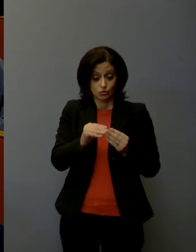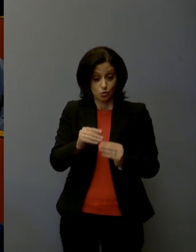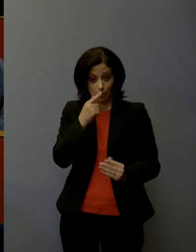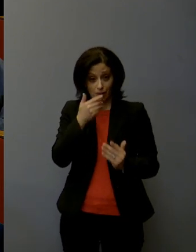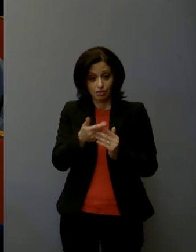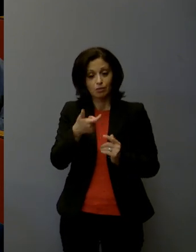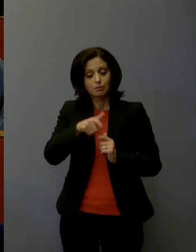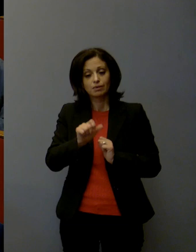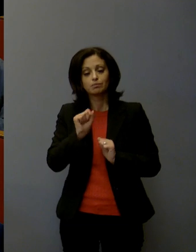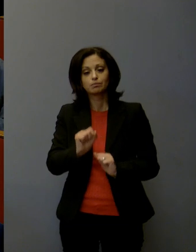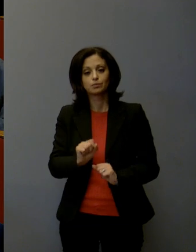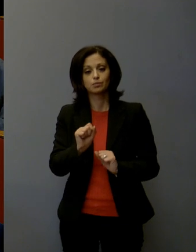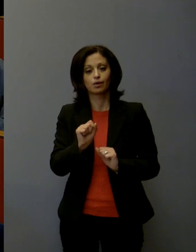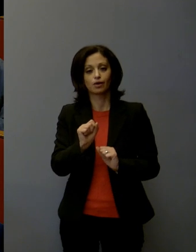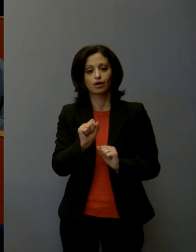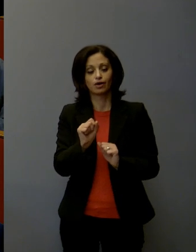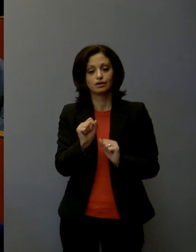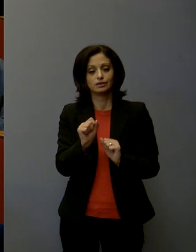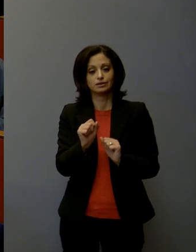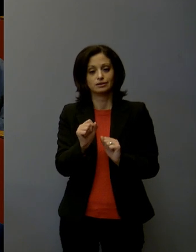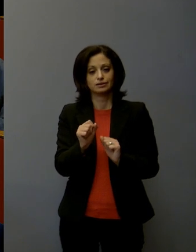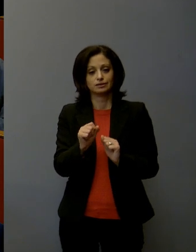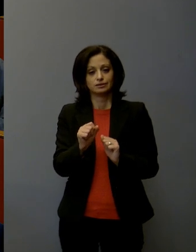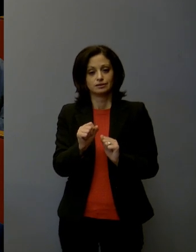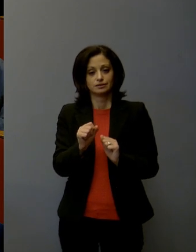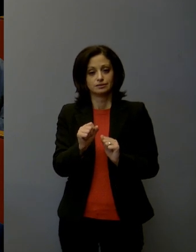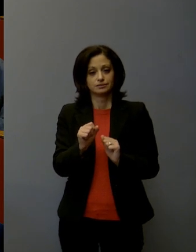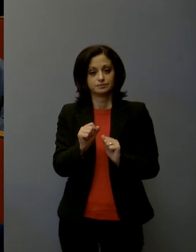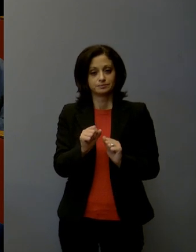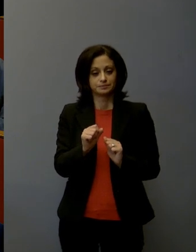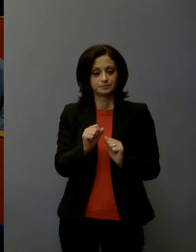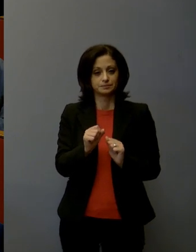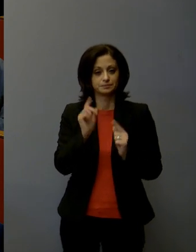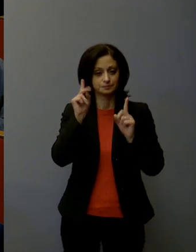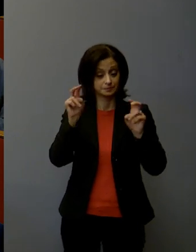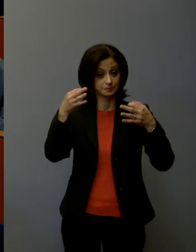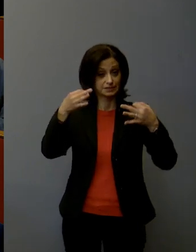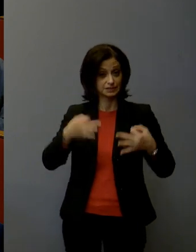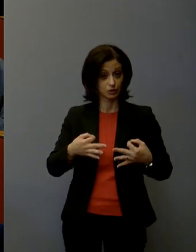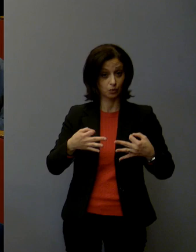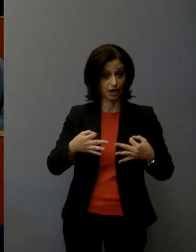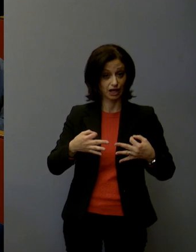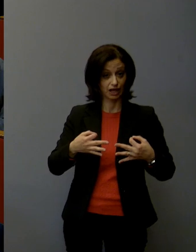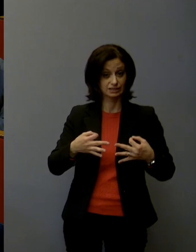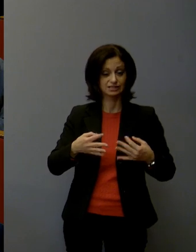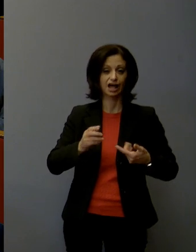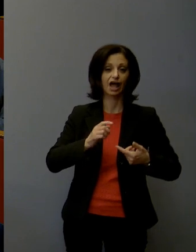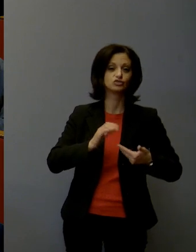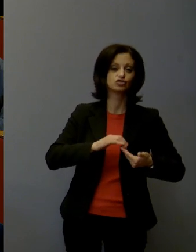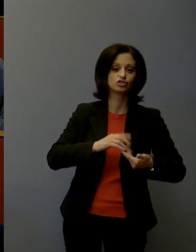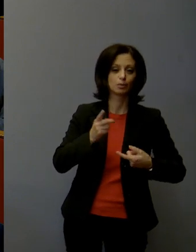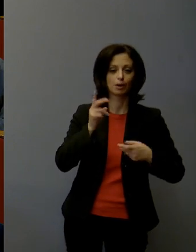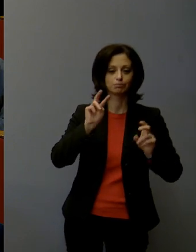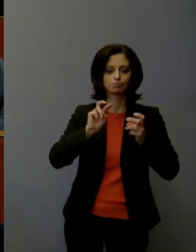svincolare una volta per tutte come dire discorso come dire sicurezza dalla solita associazione